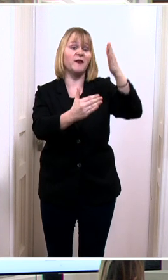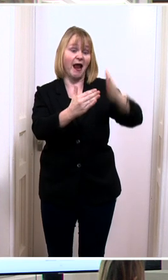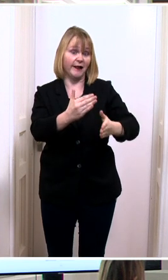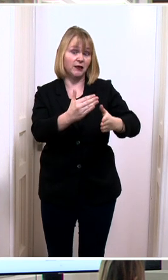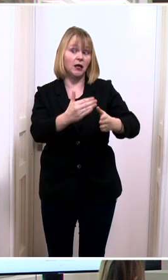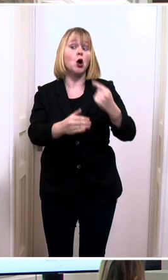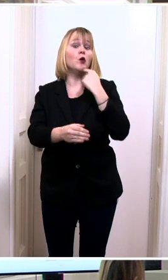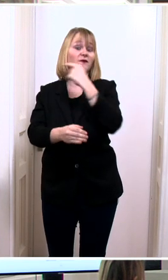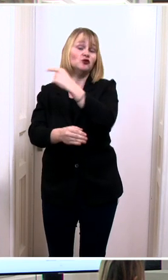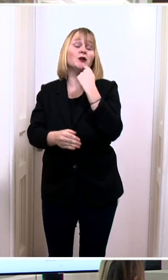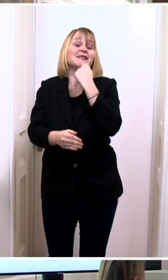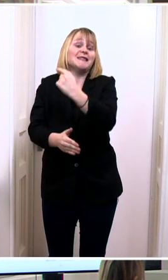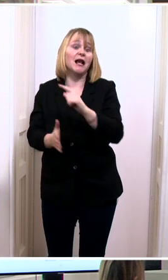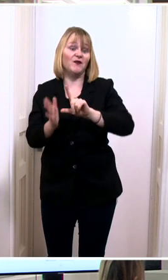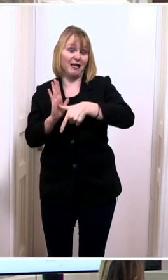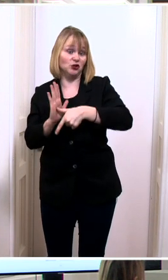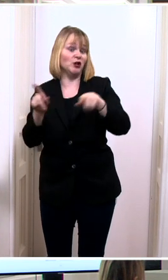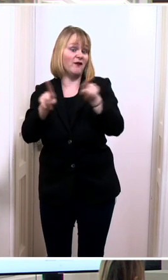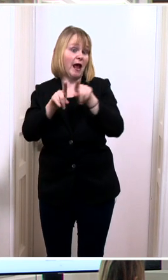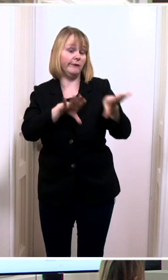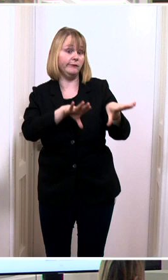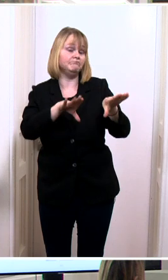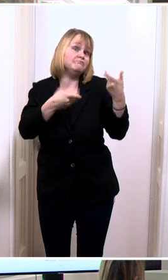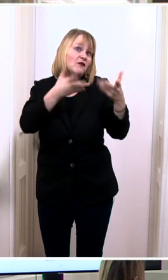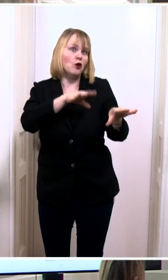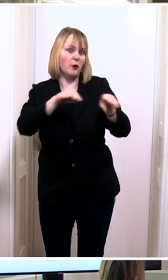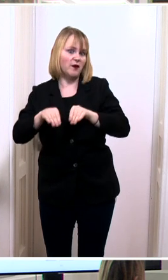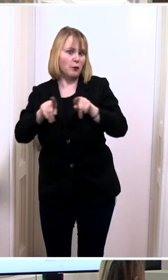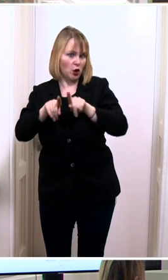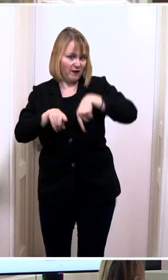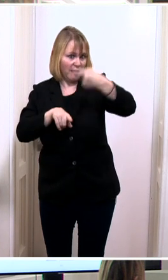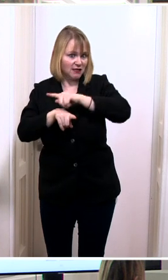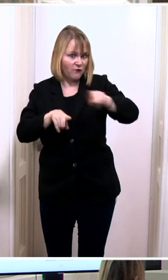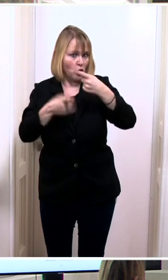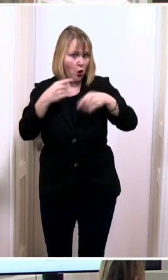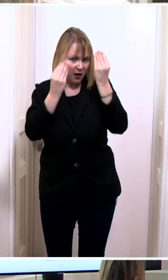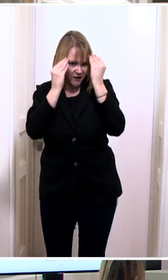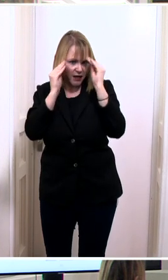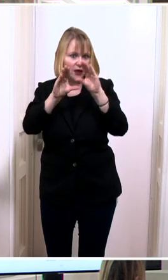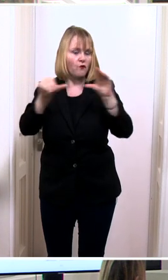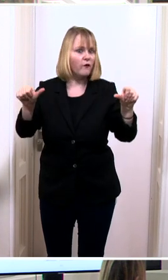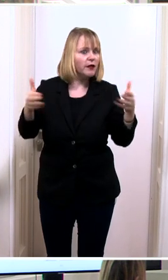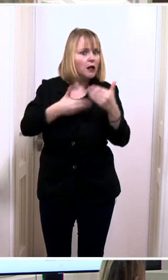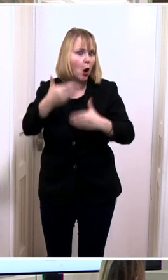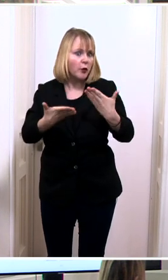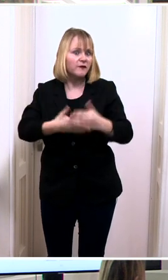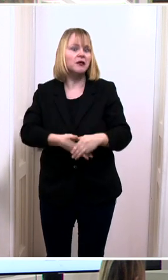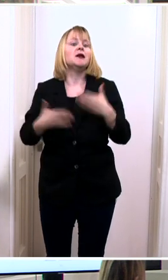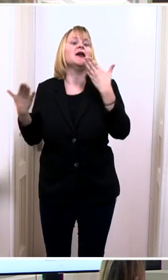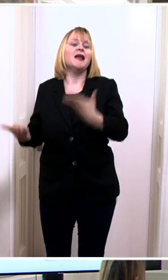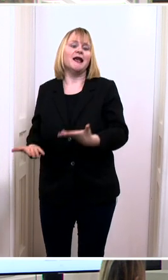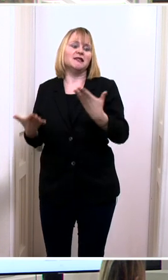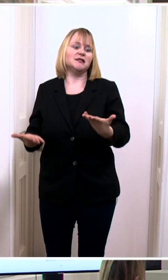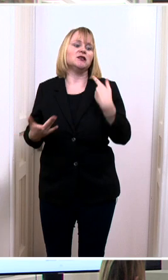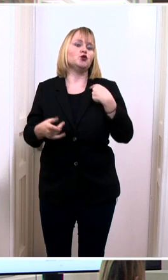wohl nachziehen wird. Wird die Regierung dann nächste Woche bereits informieren? Also bei uns ist es so, dass wir jetzt zuerst